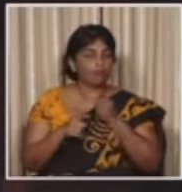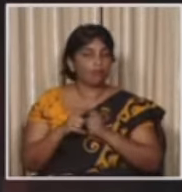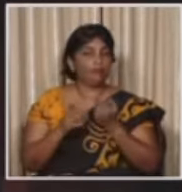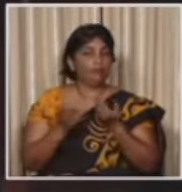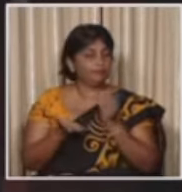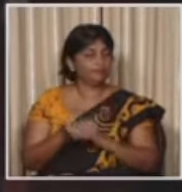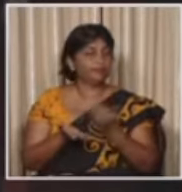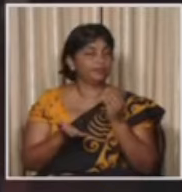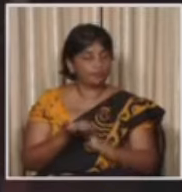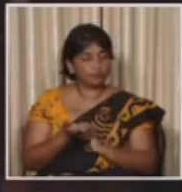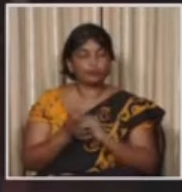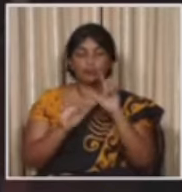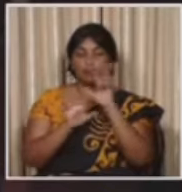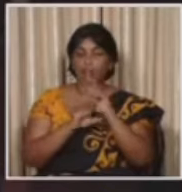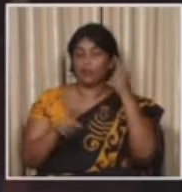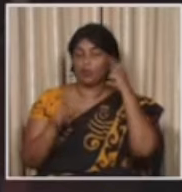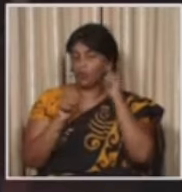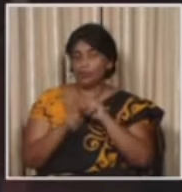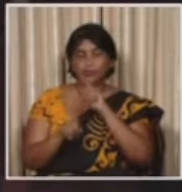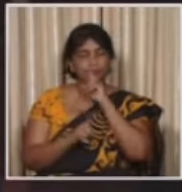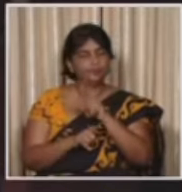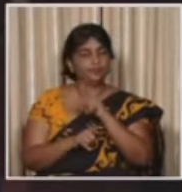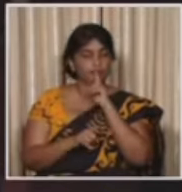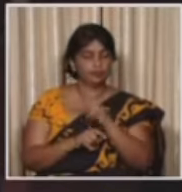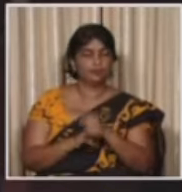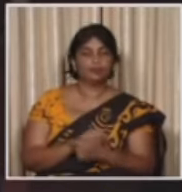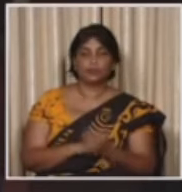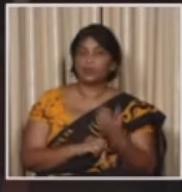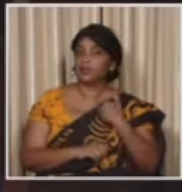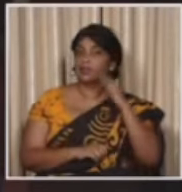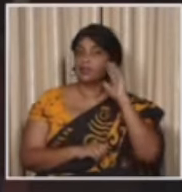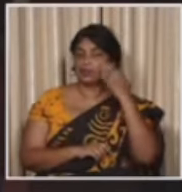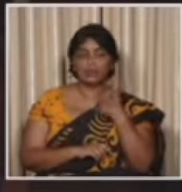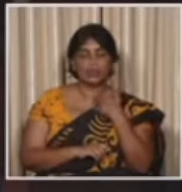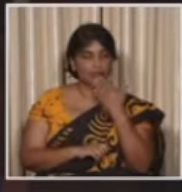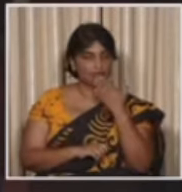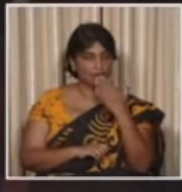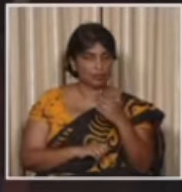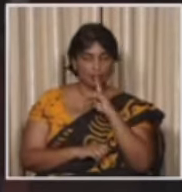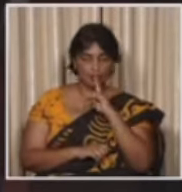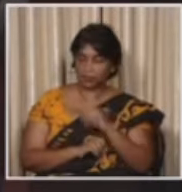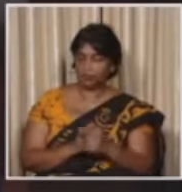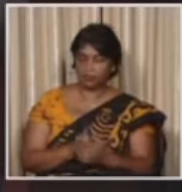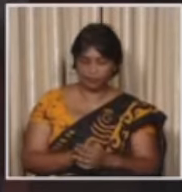18 වතාවක් මේක ගැන කතා කරා. මම විශේෂ ස්තුතියක් කරන්නට ඕන,